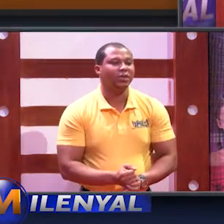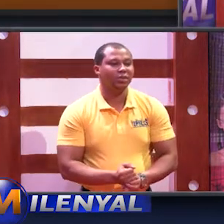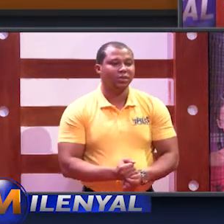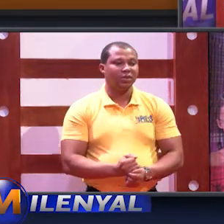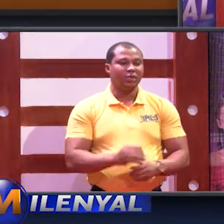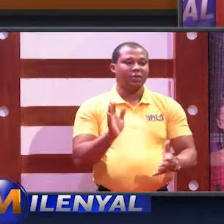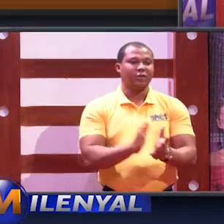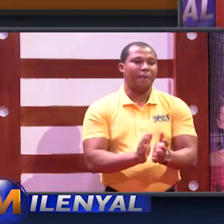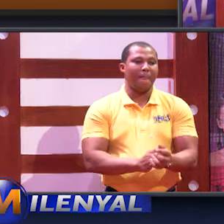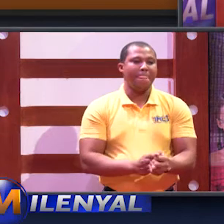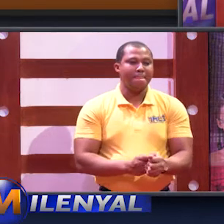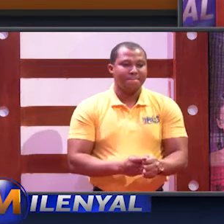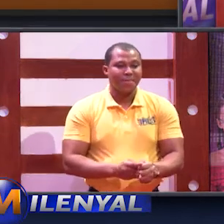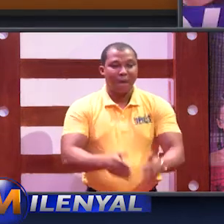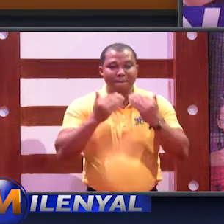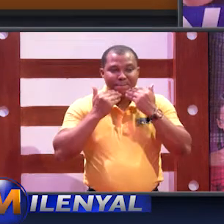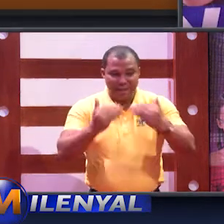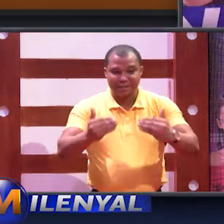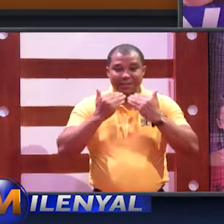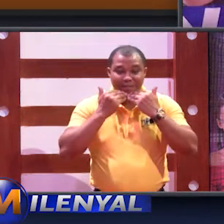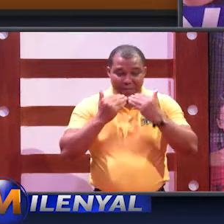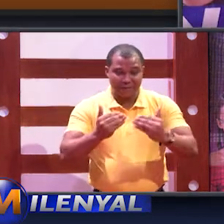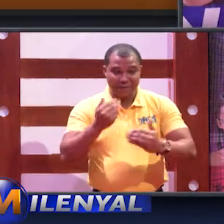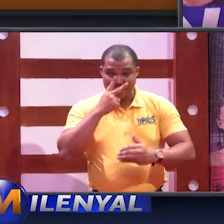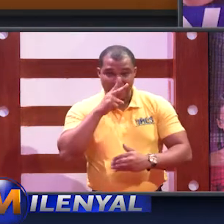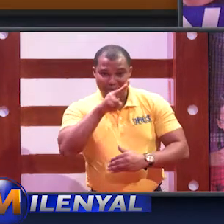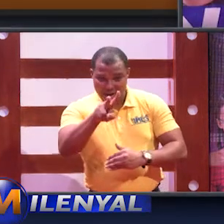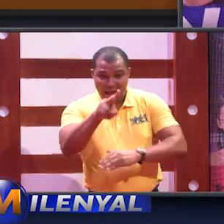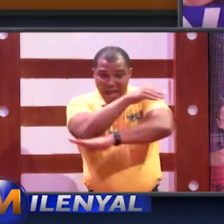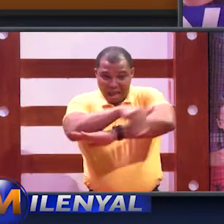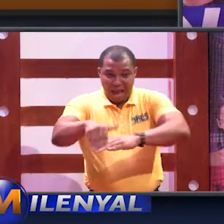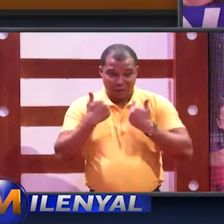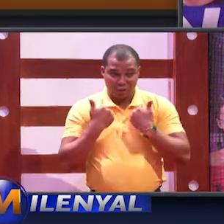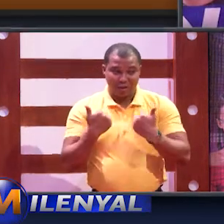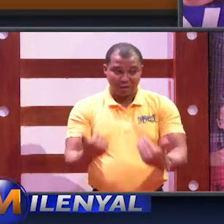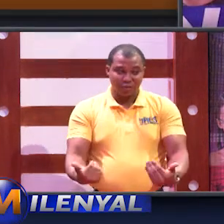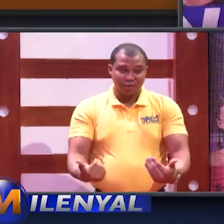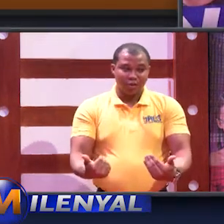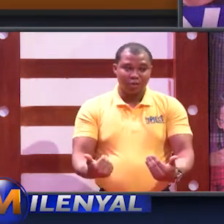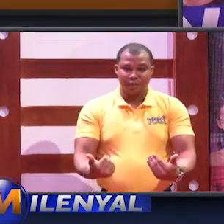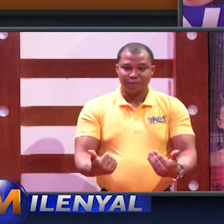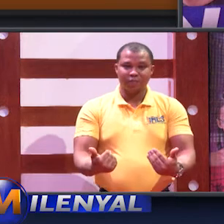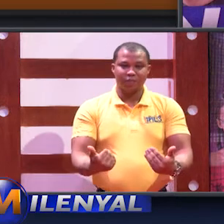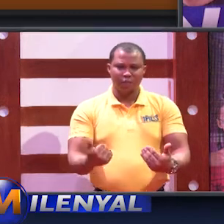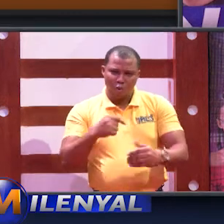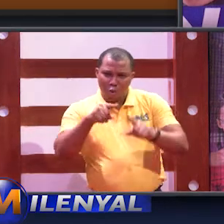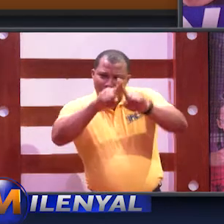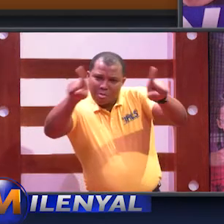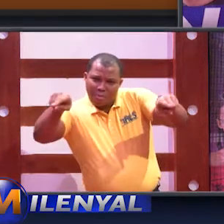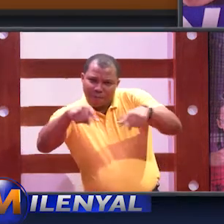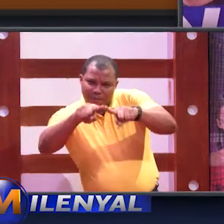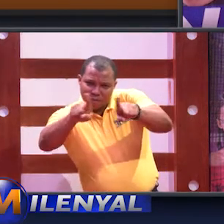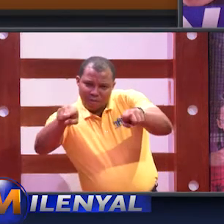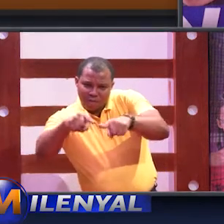Désolé. En tout cas, merci à vous-même qui t'a regardé nous à Swaya. En bas écran là, vous supposez ouais numéro